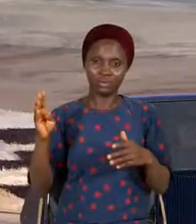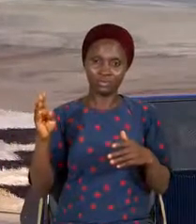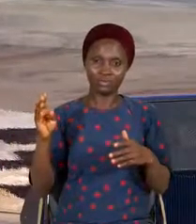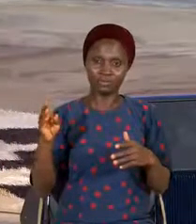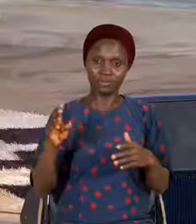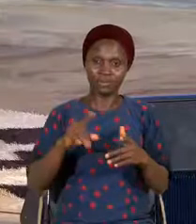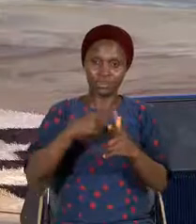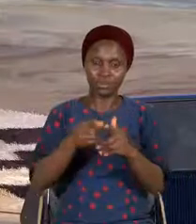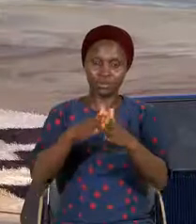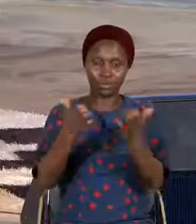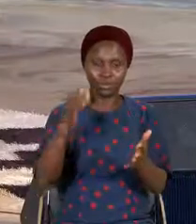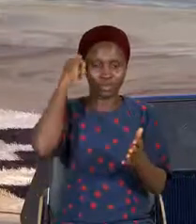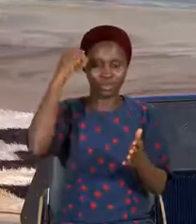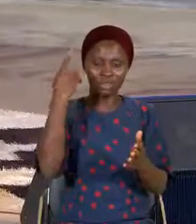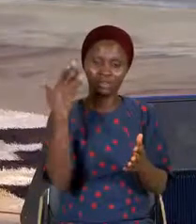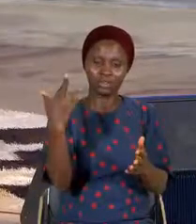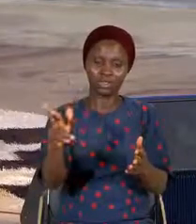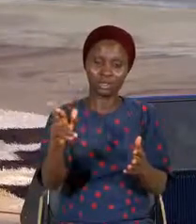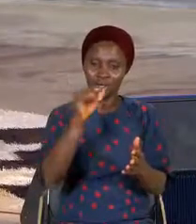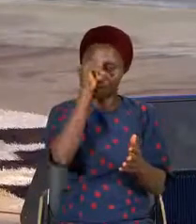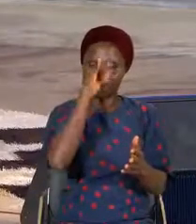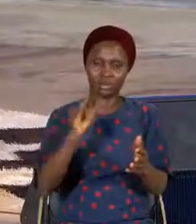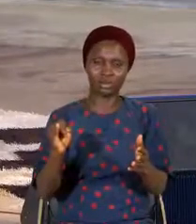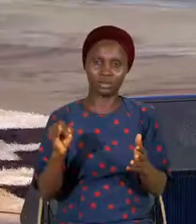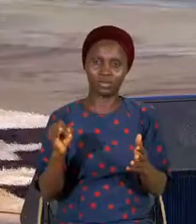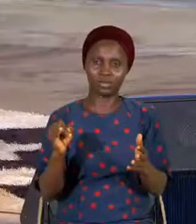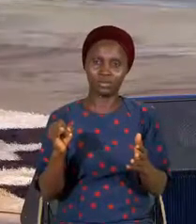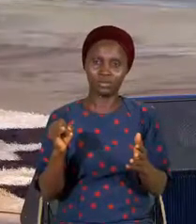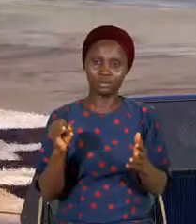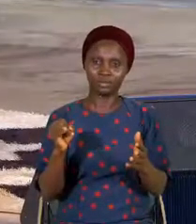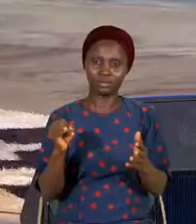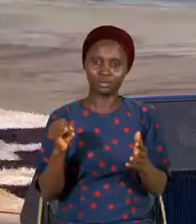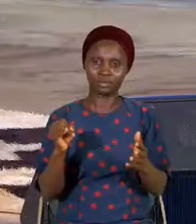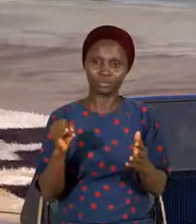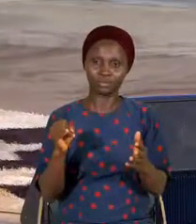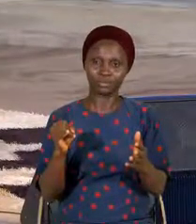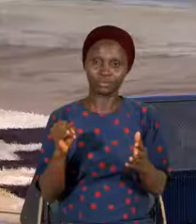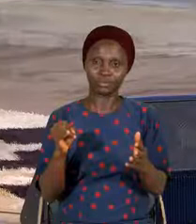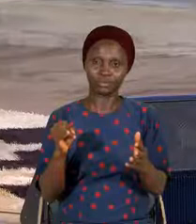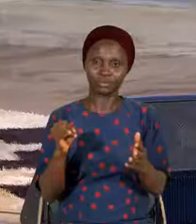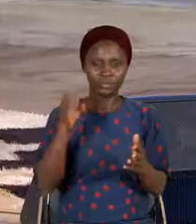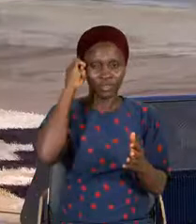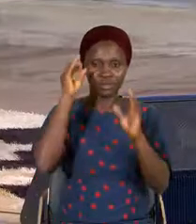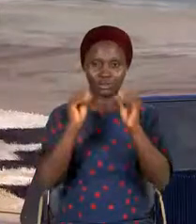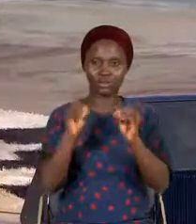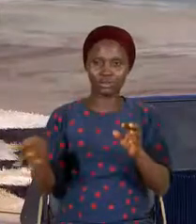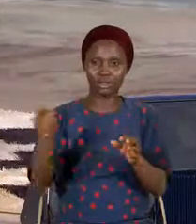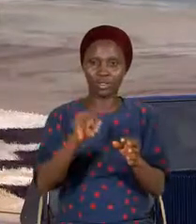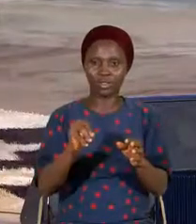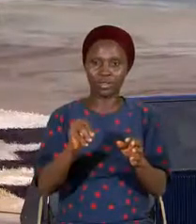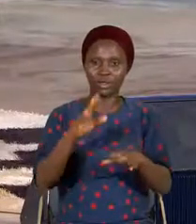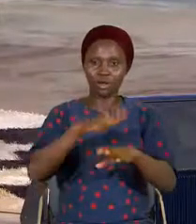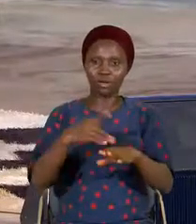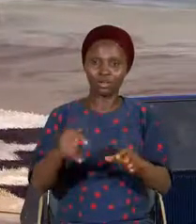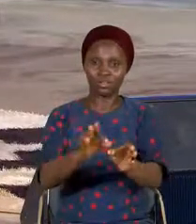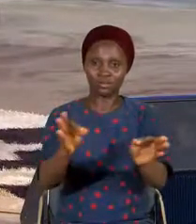Luc 24. Il s'agit là de notre Seigneur Jésus-Christ. Luc 24, 45. Il a vécu avec les disciples. Il leur